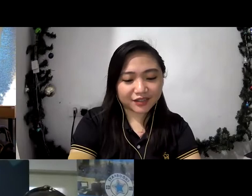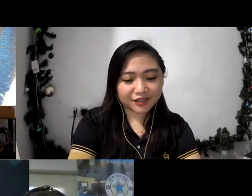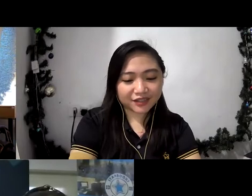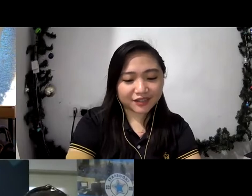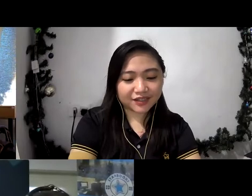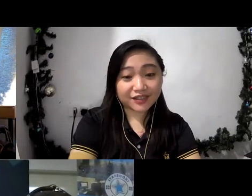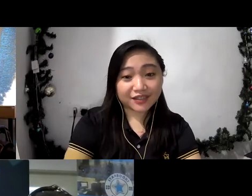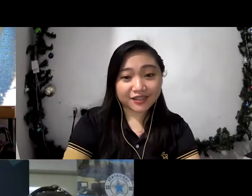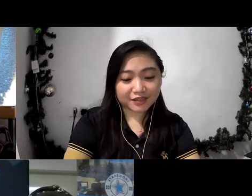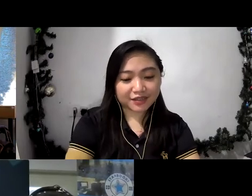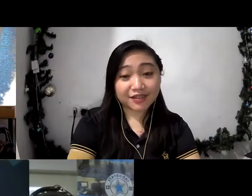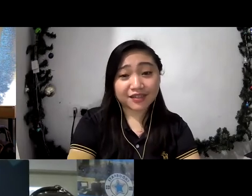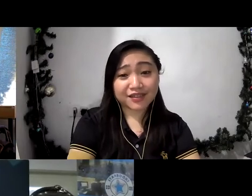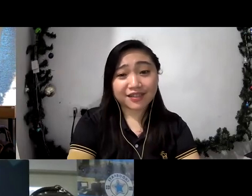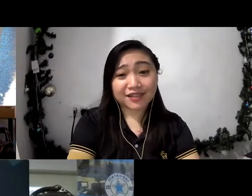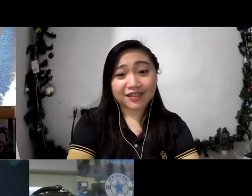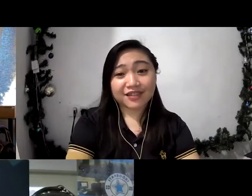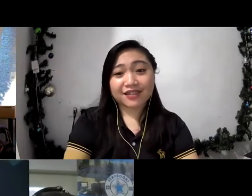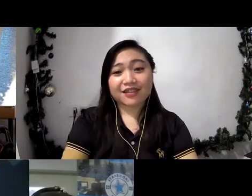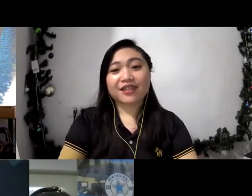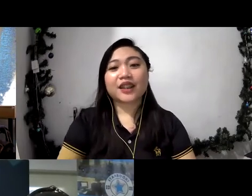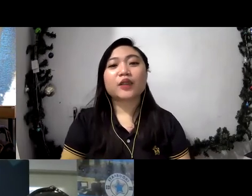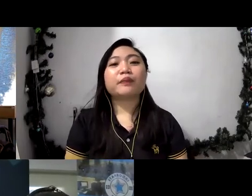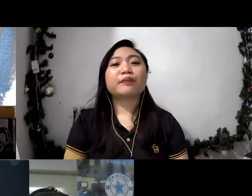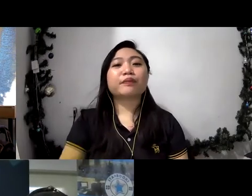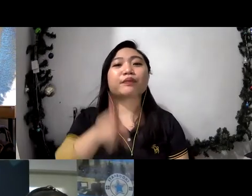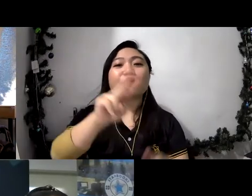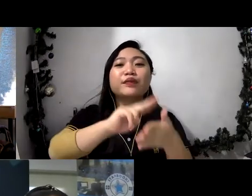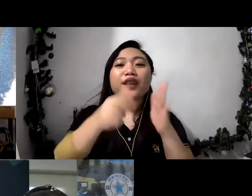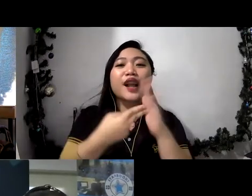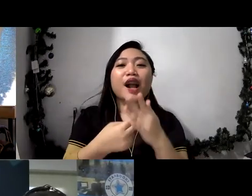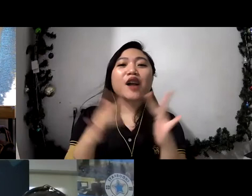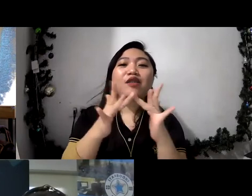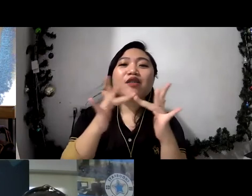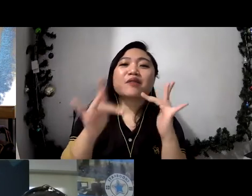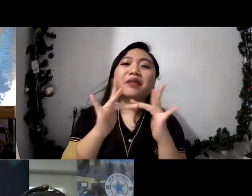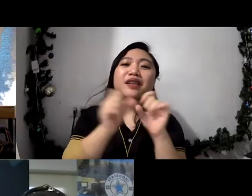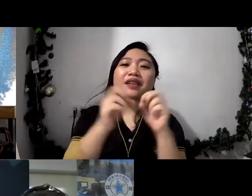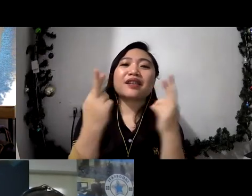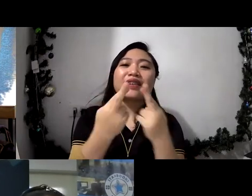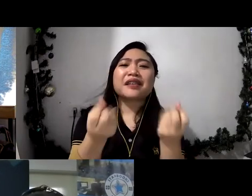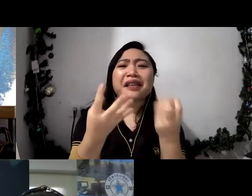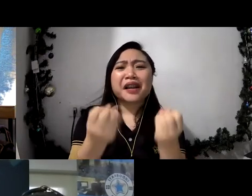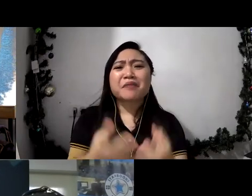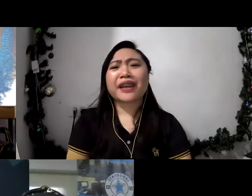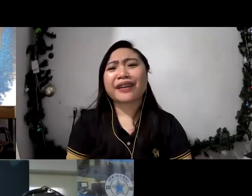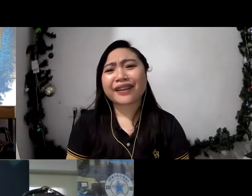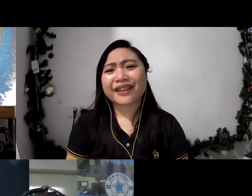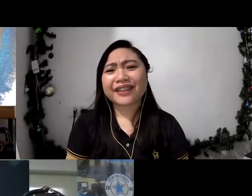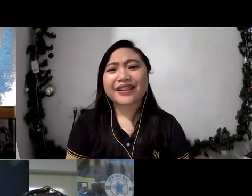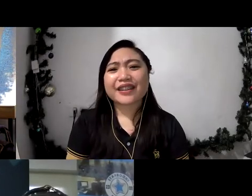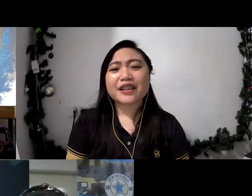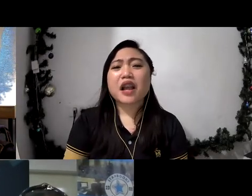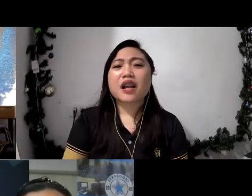kung naka-prepaid ka lang, ano, yung 2 hours na webinar ngayon, magkano babayaran 'yon, no? So those kind, ano, yung kung wala naman kayong